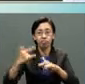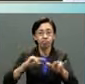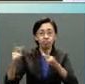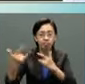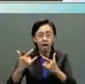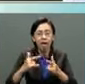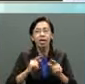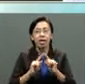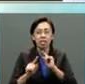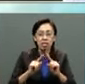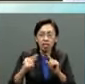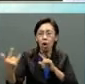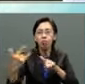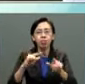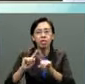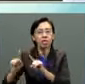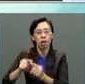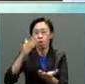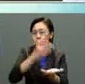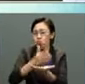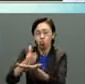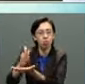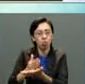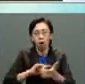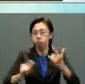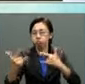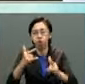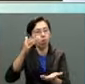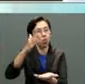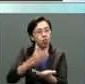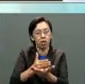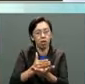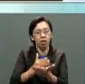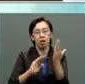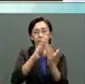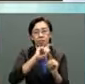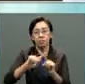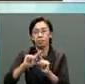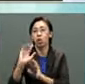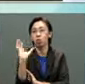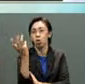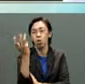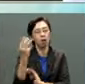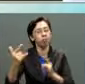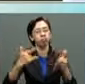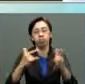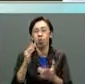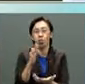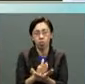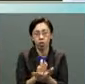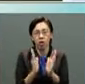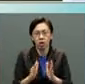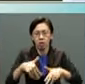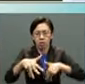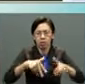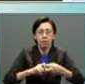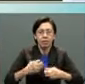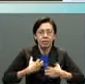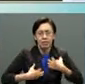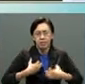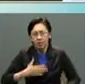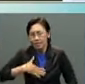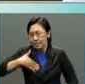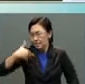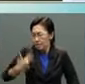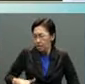ทศต่างๆก็หยุดกันไปทั้งหมดเกือบทั่วโลกสิ่งที่เป็นภาพสะท้อนออกมาก็คือผู้คนก็เดือดร้อนกันทั้งโล